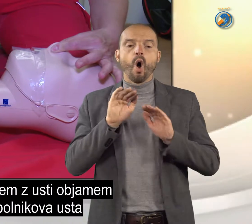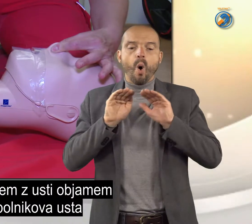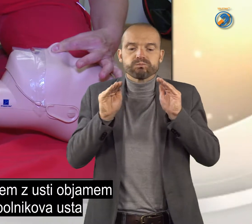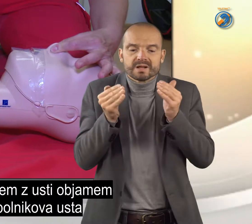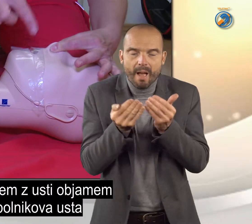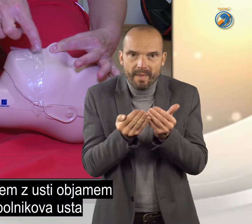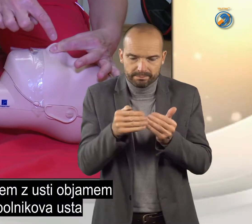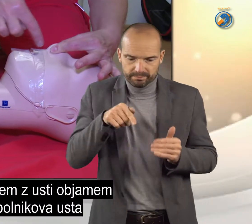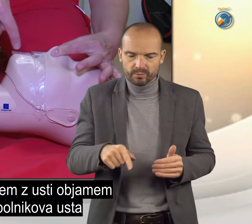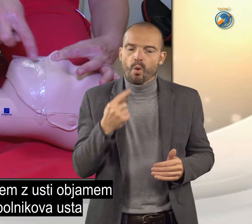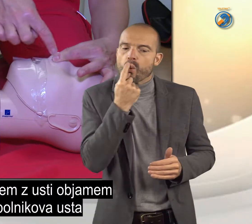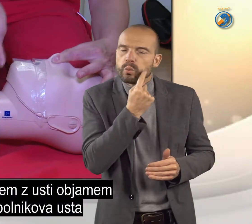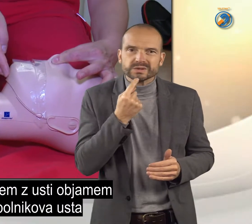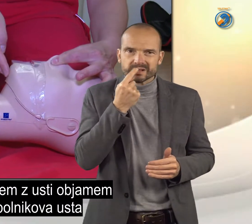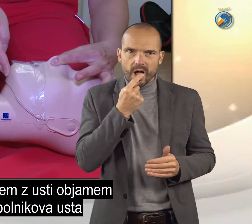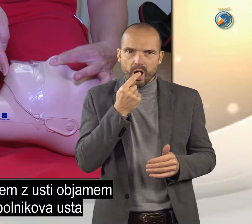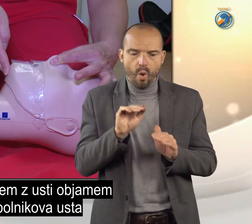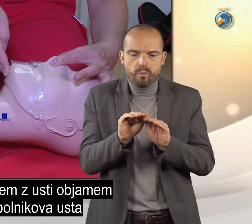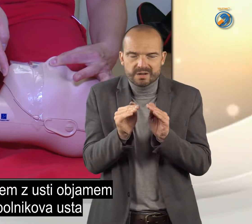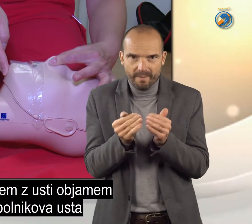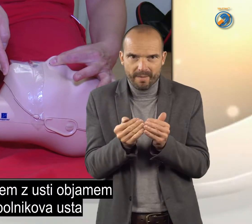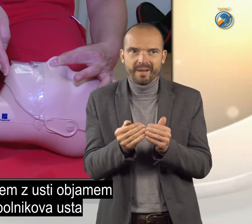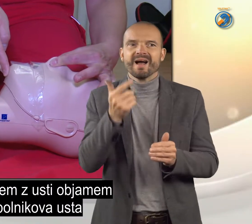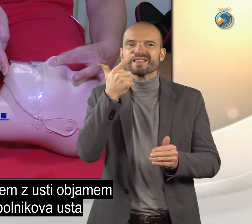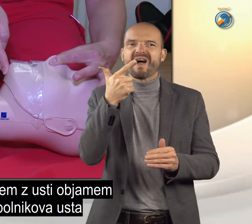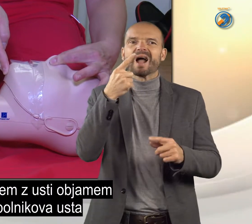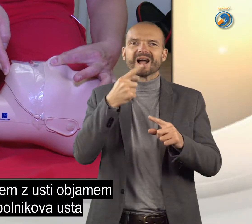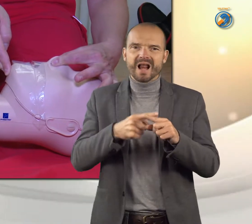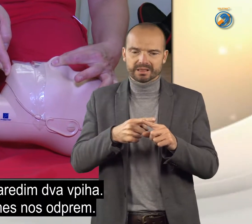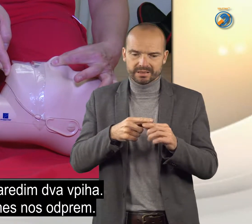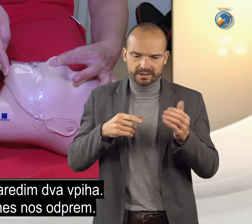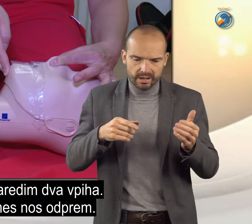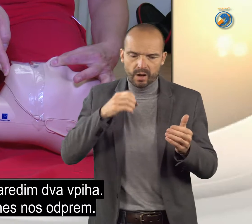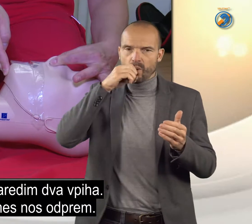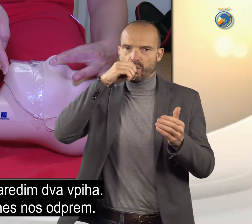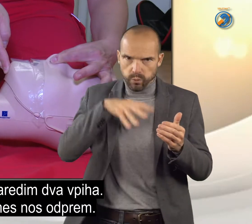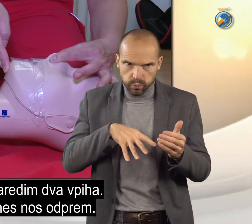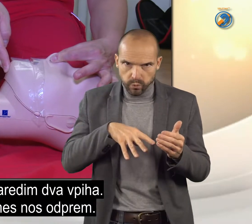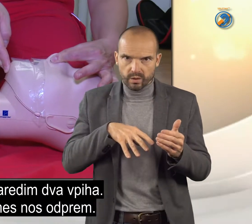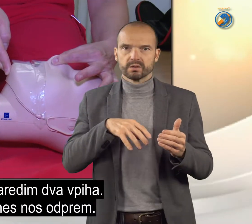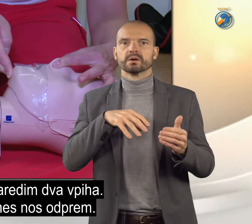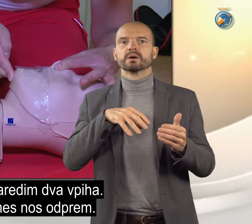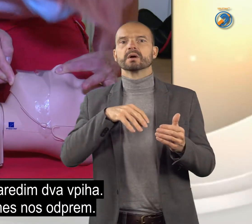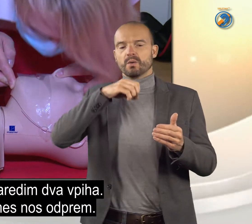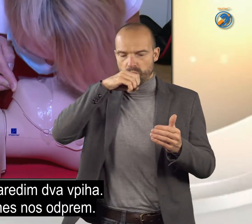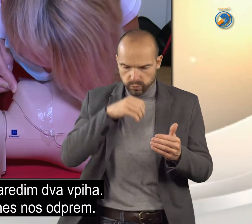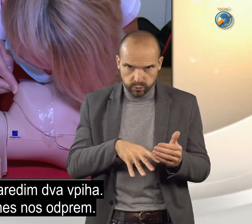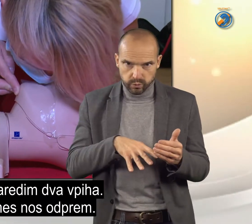potem svoja usta s svojimi usti objamem bolnikova usta in dam 2 vpiha.